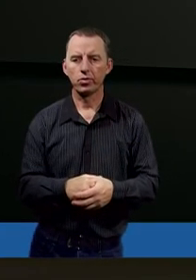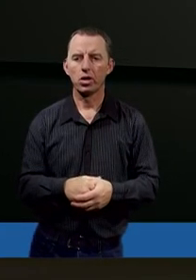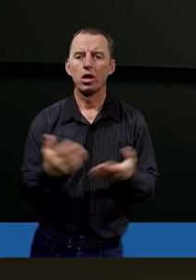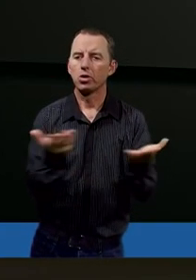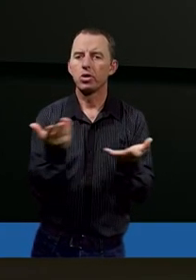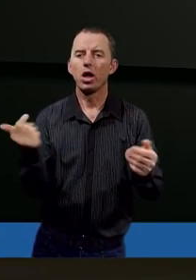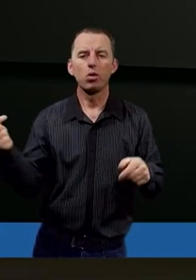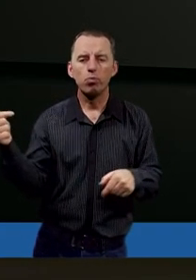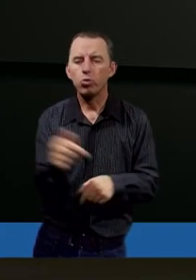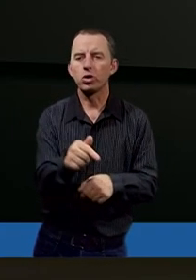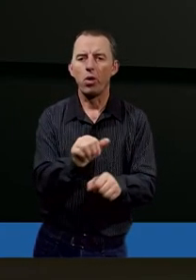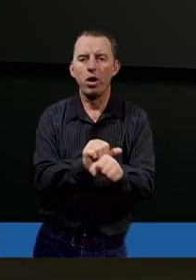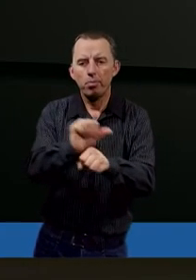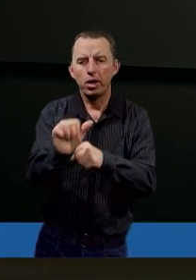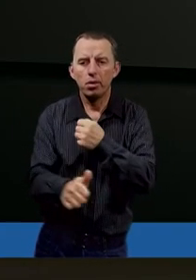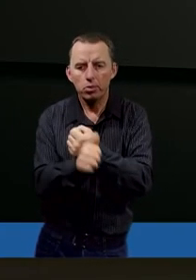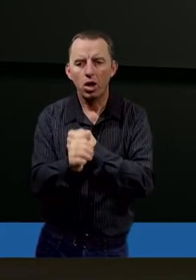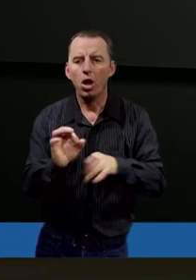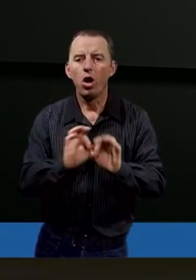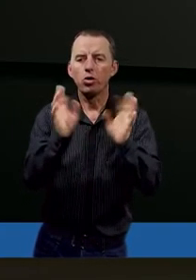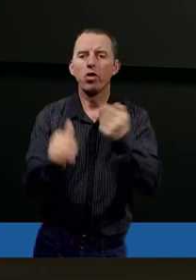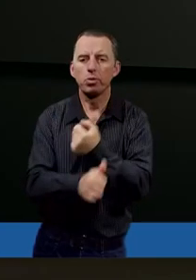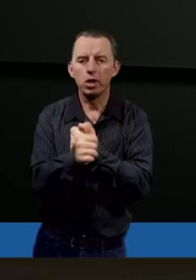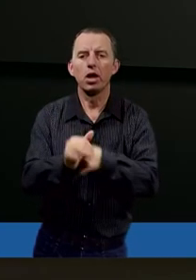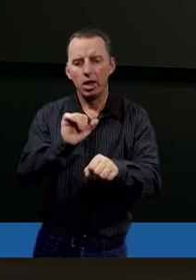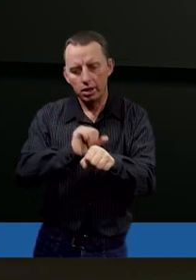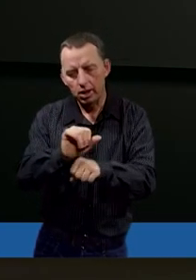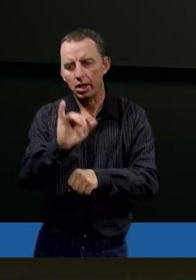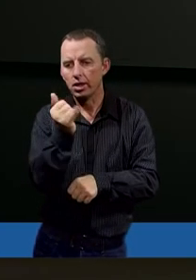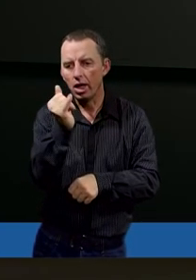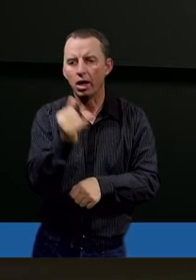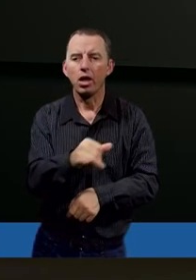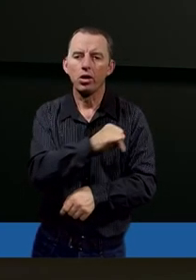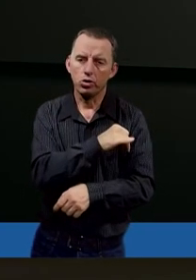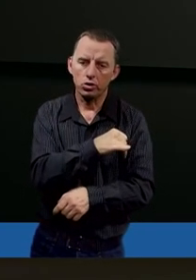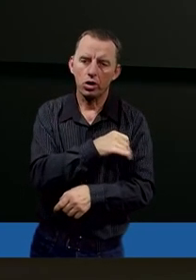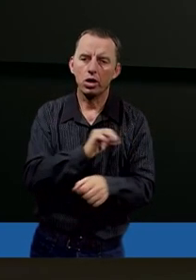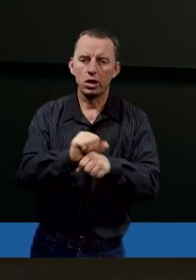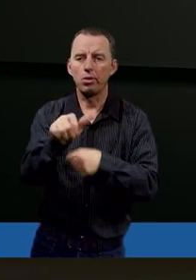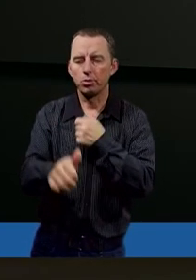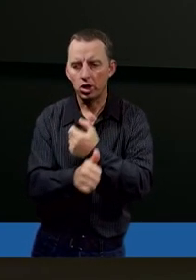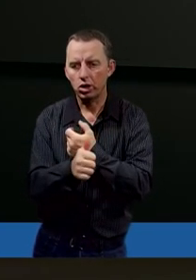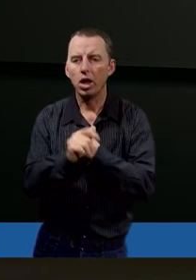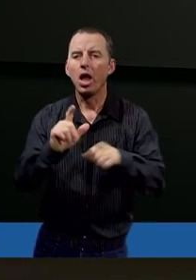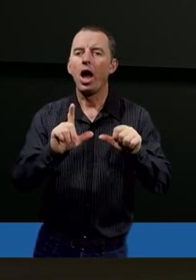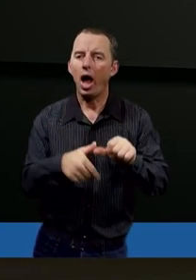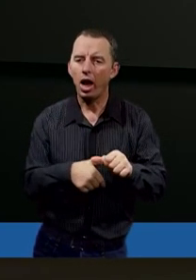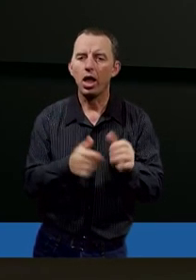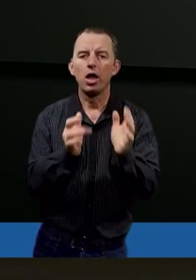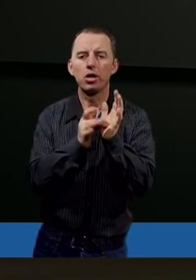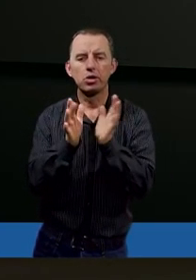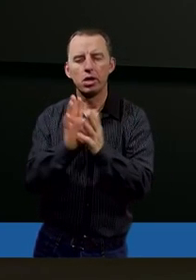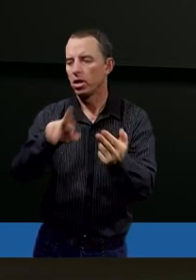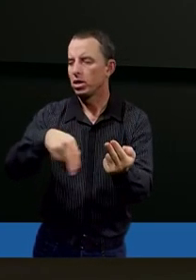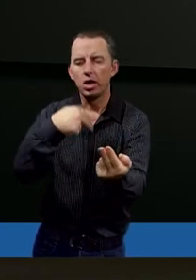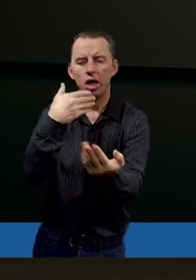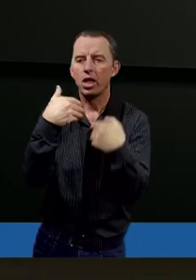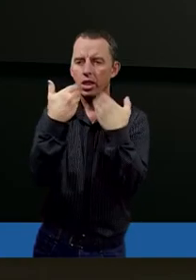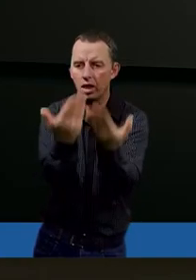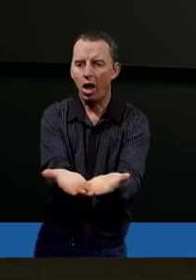gdzieś musiała być przyczyna. Oczywiście przyczyna jest jakaś i grzech jest tą przyczyną, ale Jezus nie dał